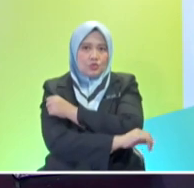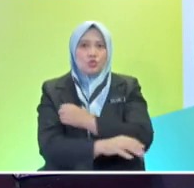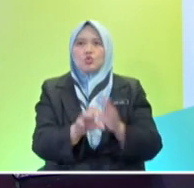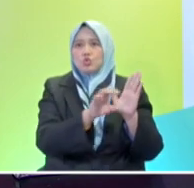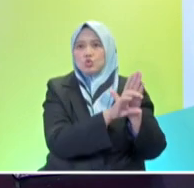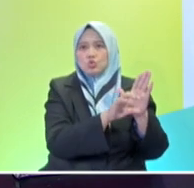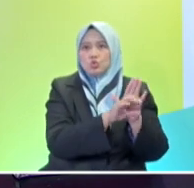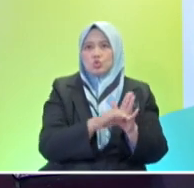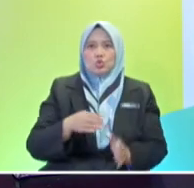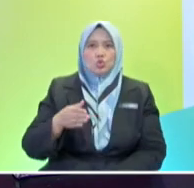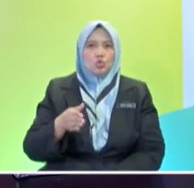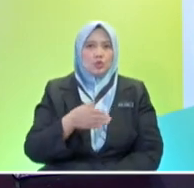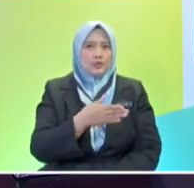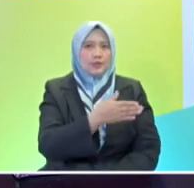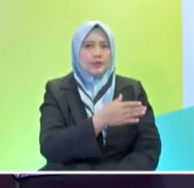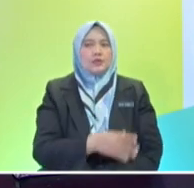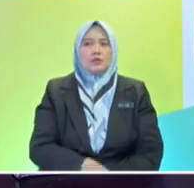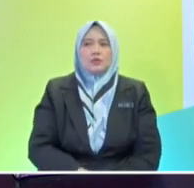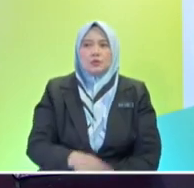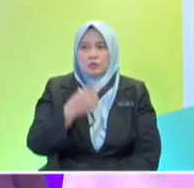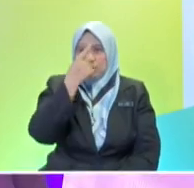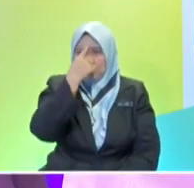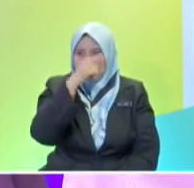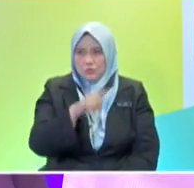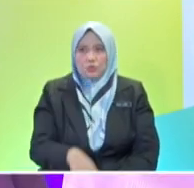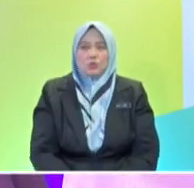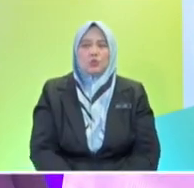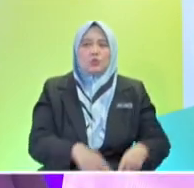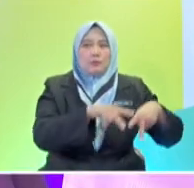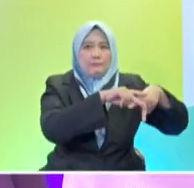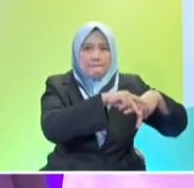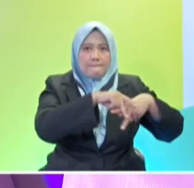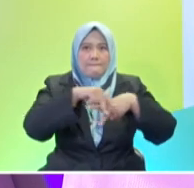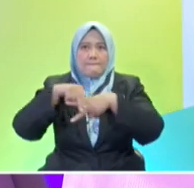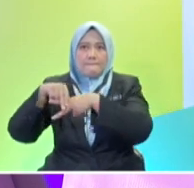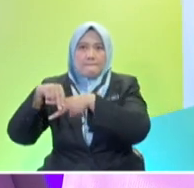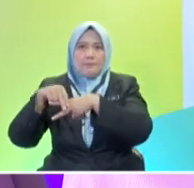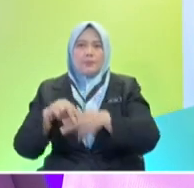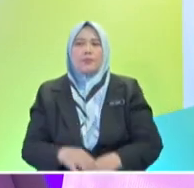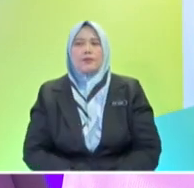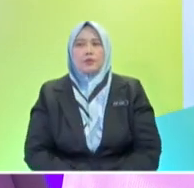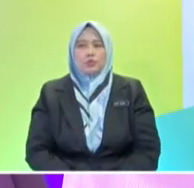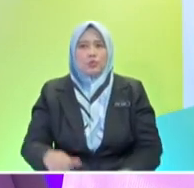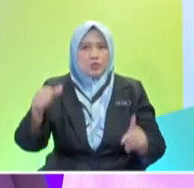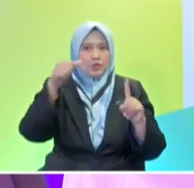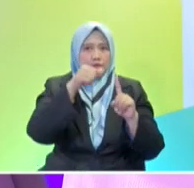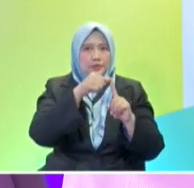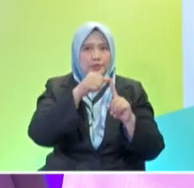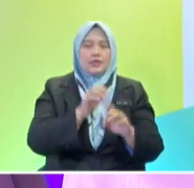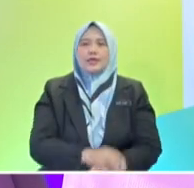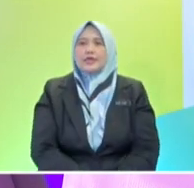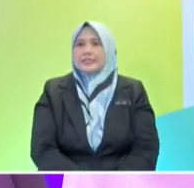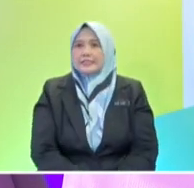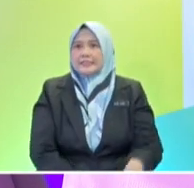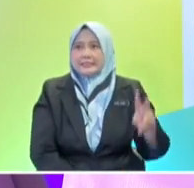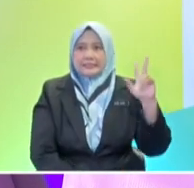Okey. Jadi, untuk pastinya apa? Untuk memandu arah. Baiklah. Yang ketiga,